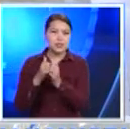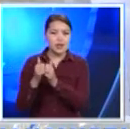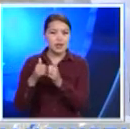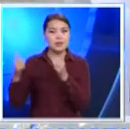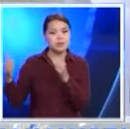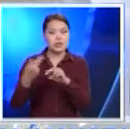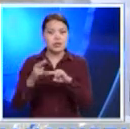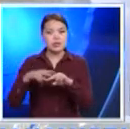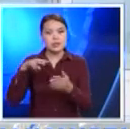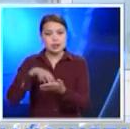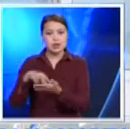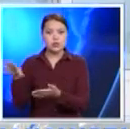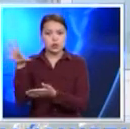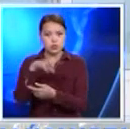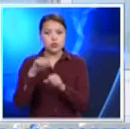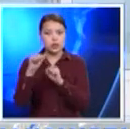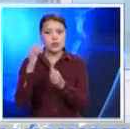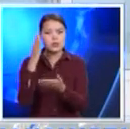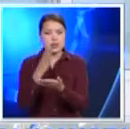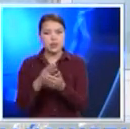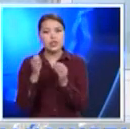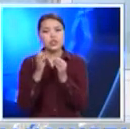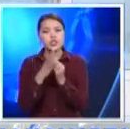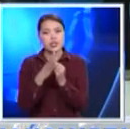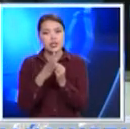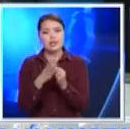өңірде 14 сайлау учаскесі жұмыс жасап тұр. Онда